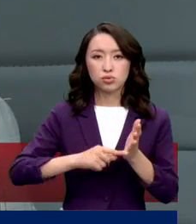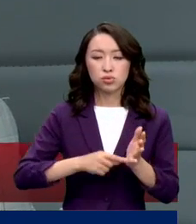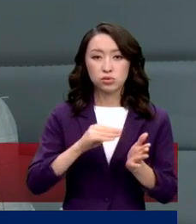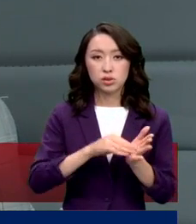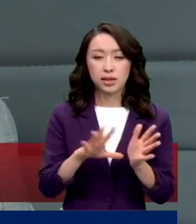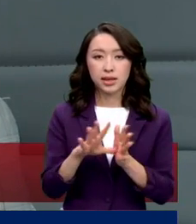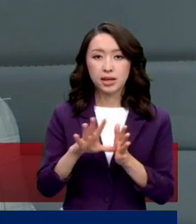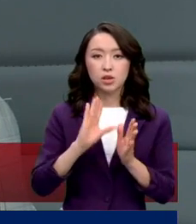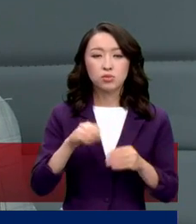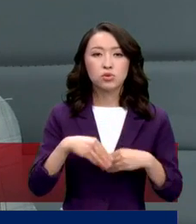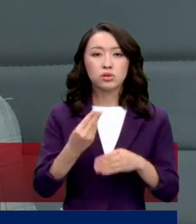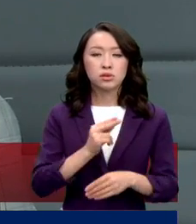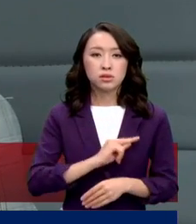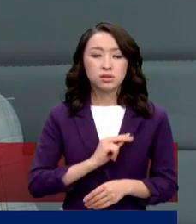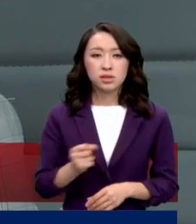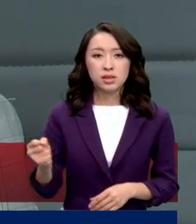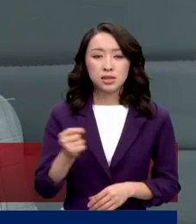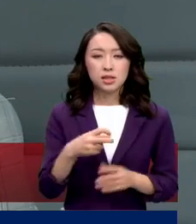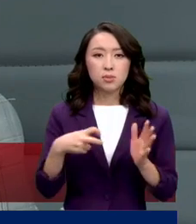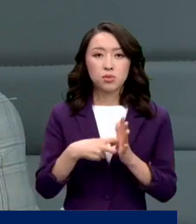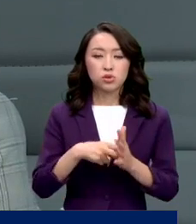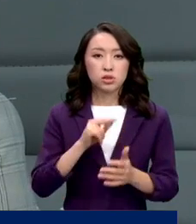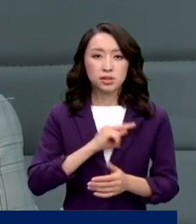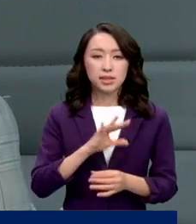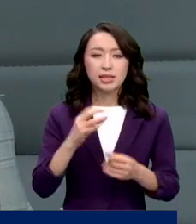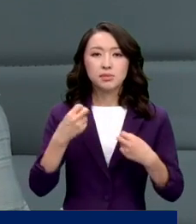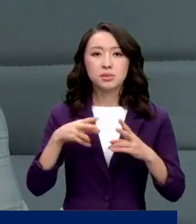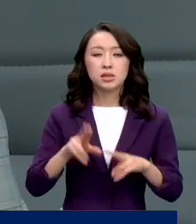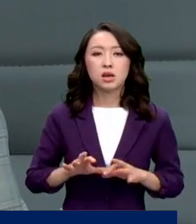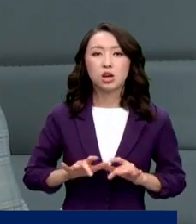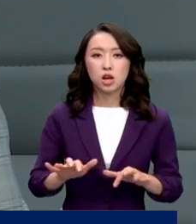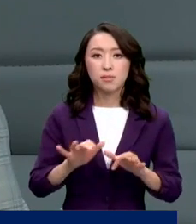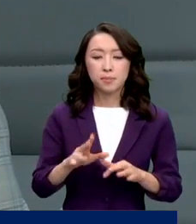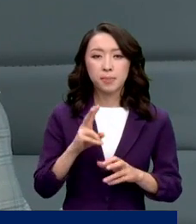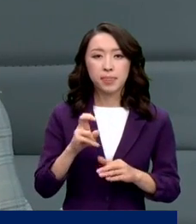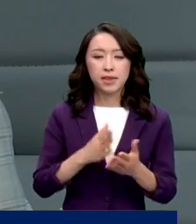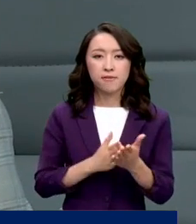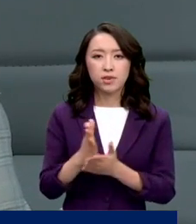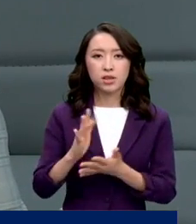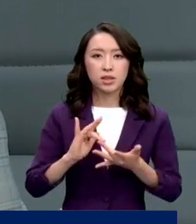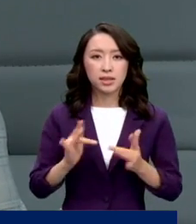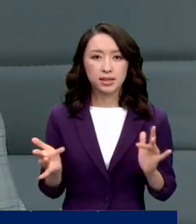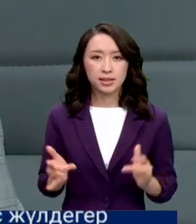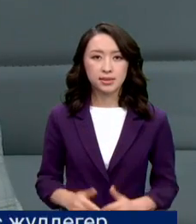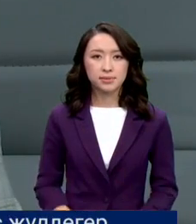точку будут отведены сотрудники почтовых отделений и специальные компьютеры с выходом в интернет.